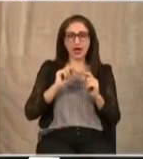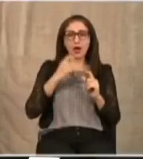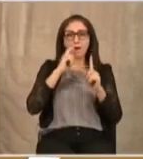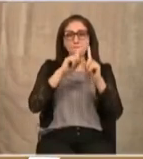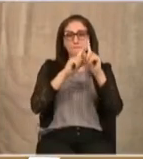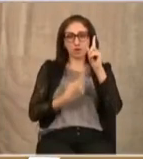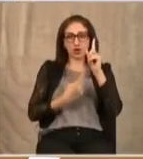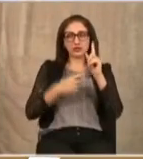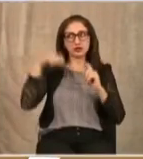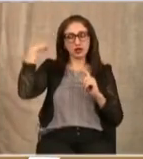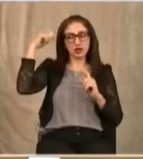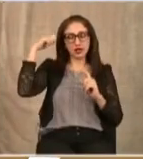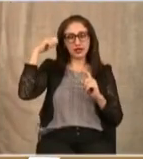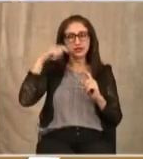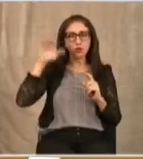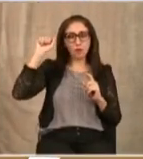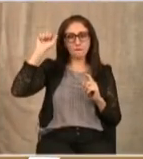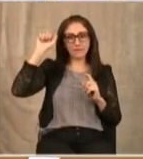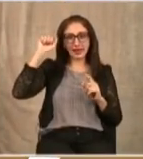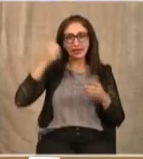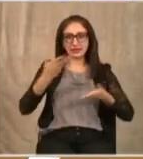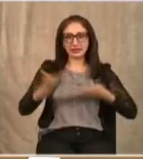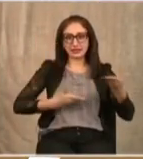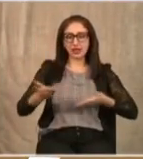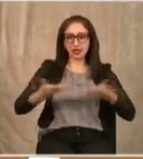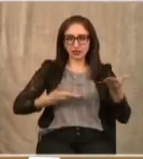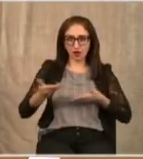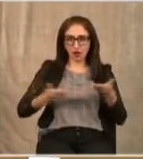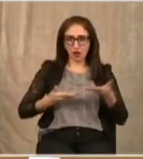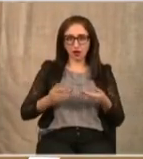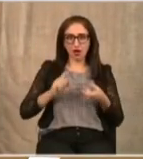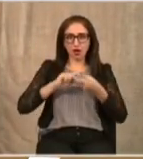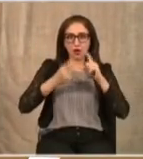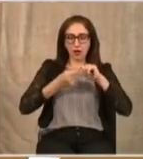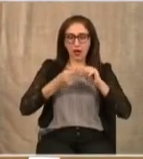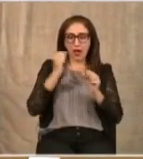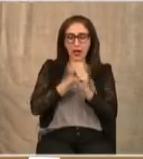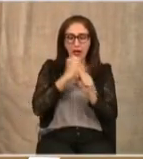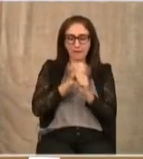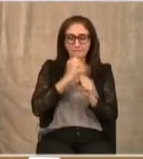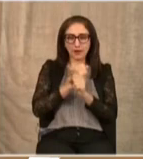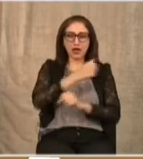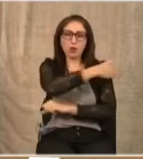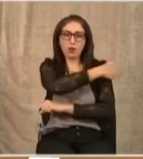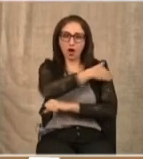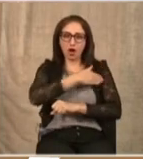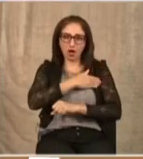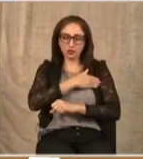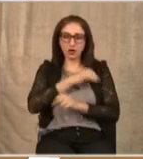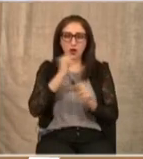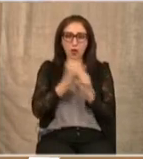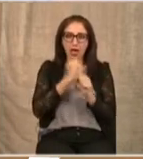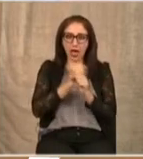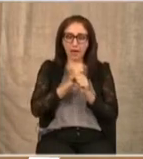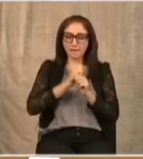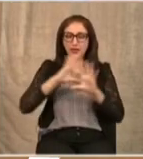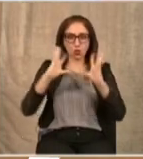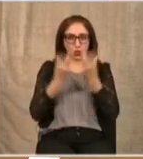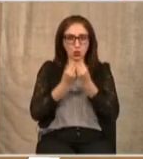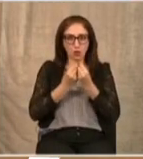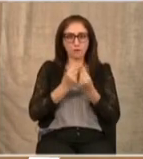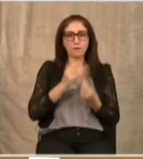في رئيسها ومجلس ادارتها وجهازها التنفيذي واعضائه والعاملين به